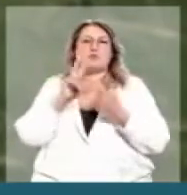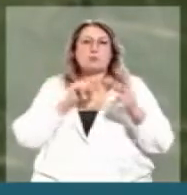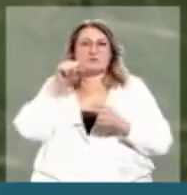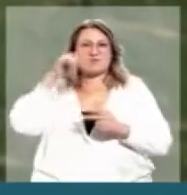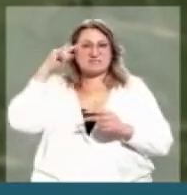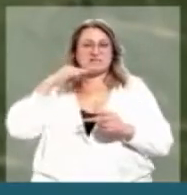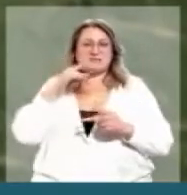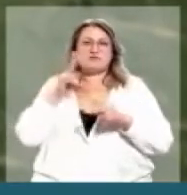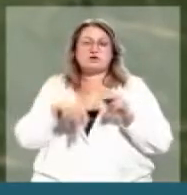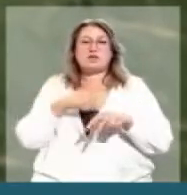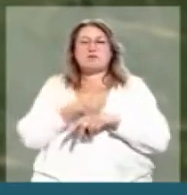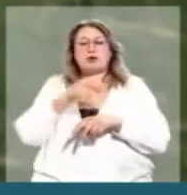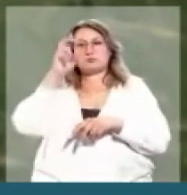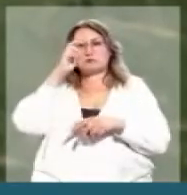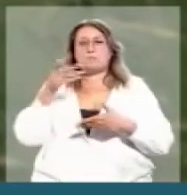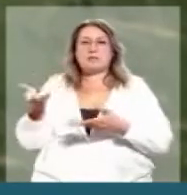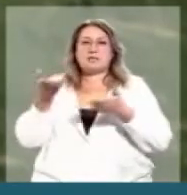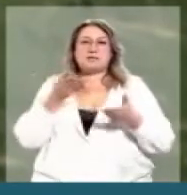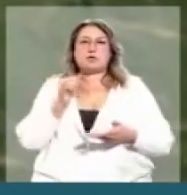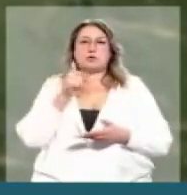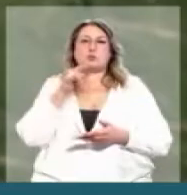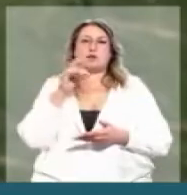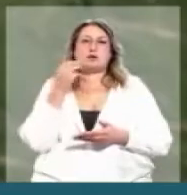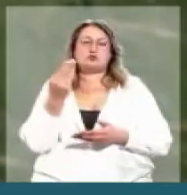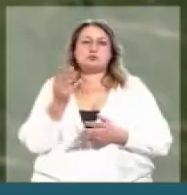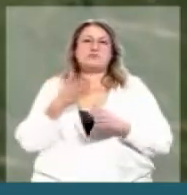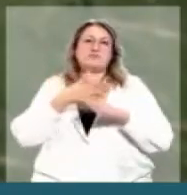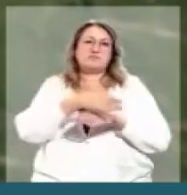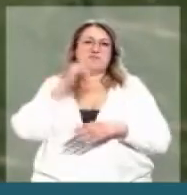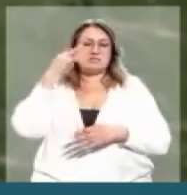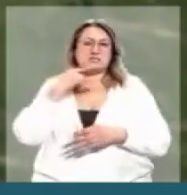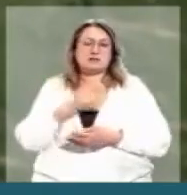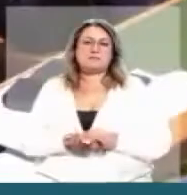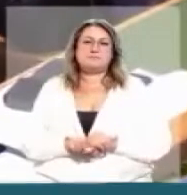стране. В завершении глава государства пригласил Антонио Гутерриша совершить визит в Казахстан.